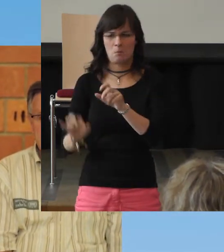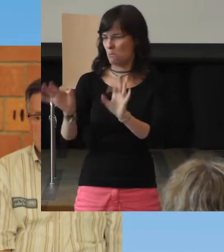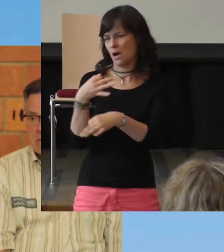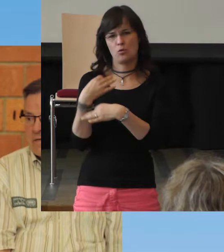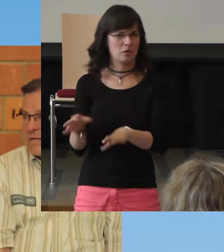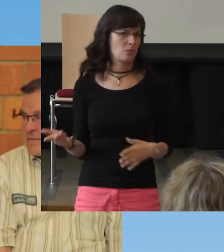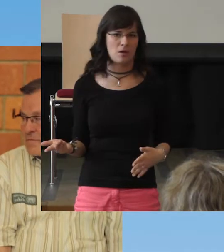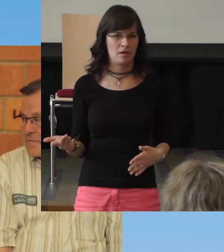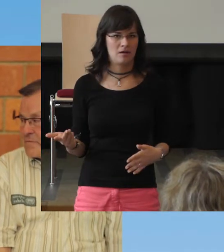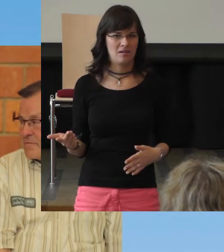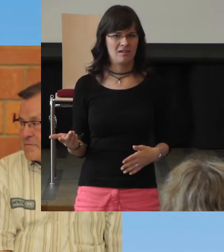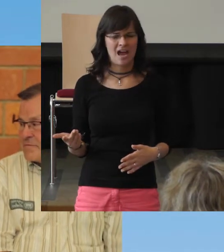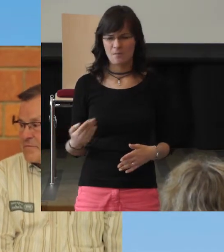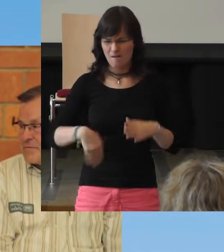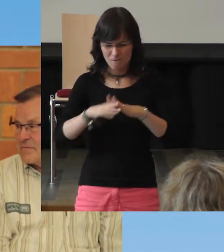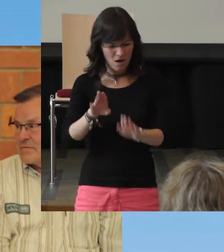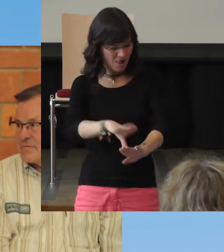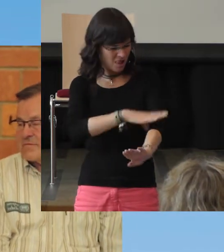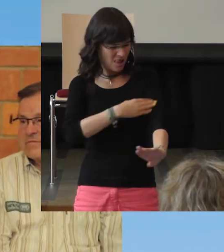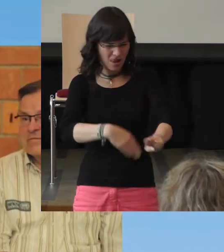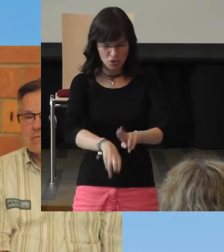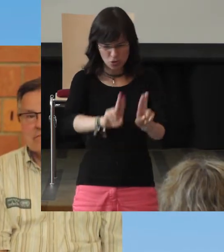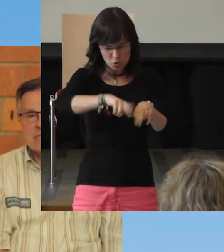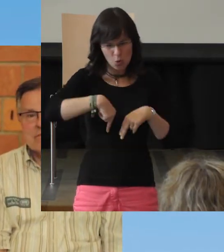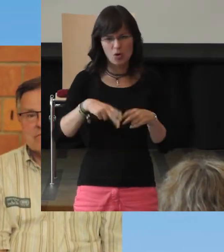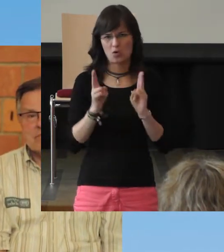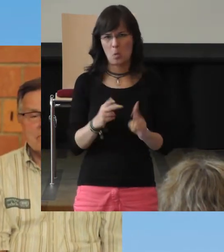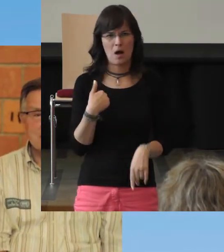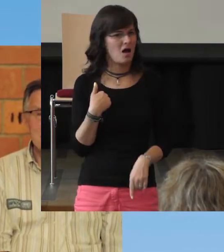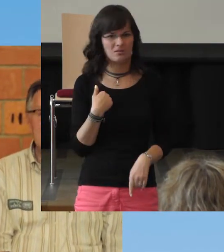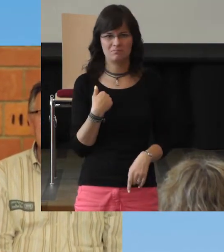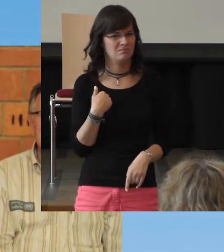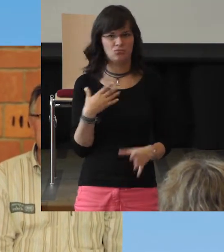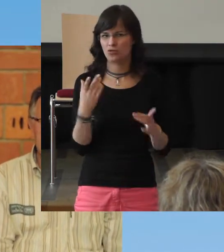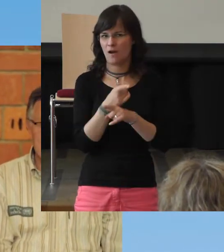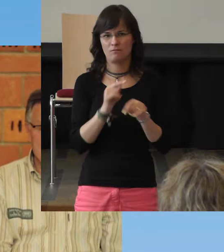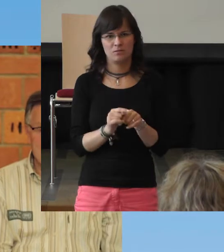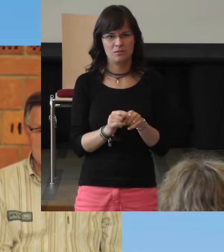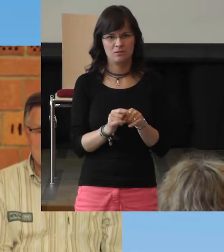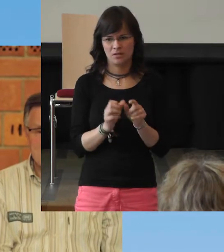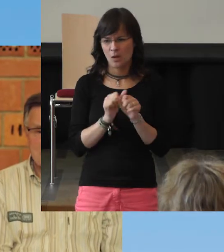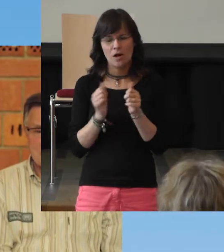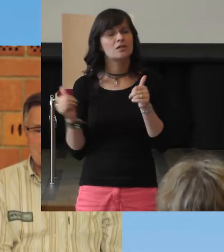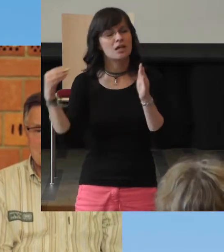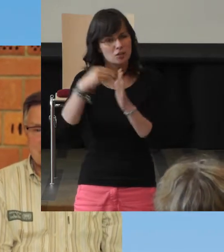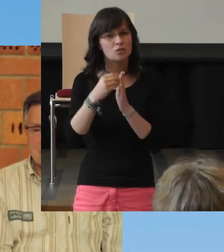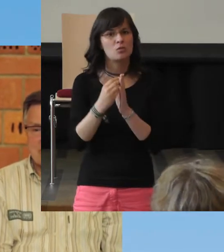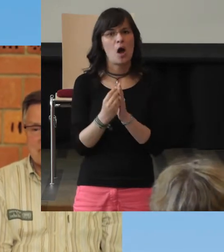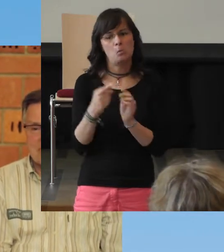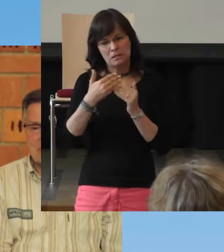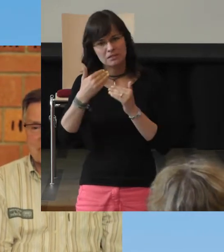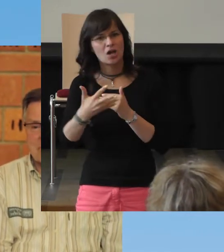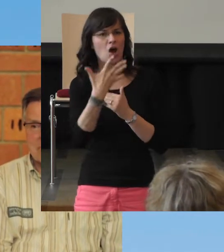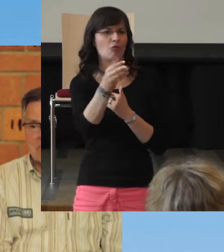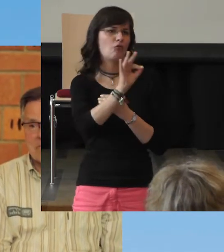einfach nicht so zurück wie ich es gerne hätte obwohl ich jeden Tag fünf bis zehn Kilometer laufe auch noch Golf spiele und habe